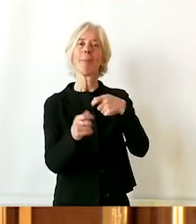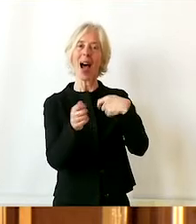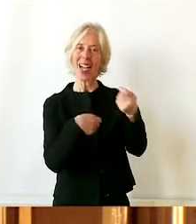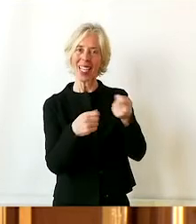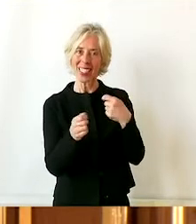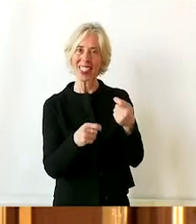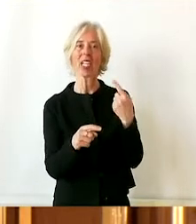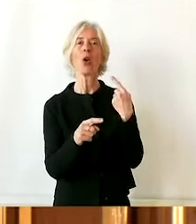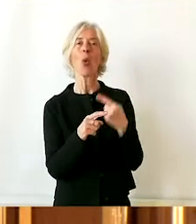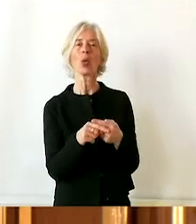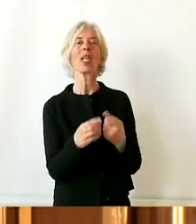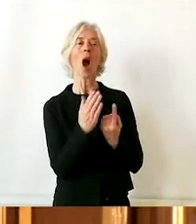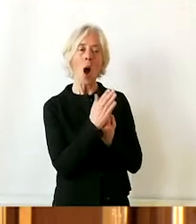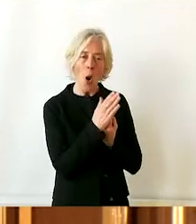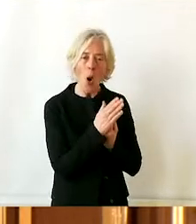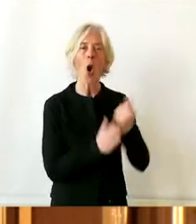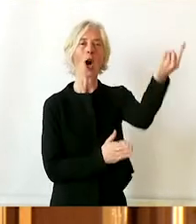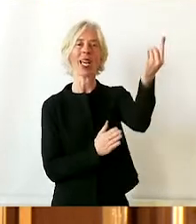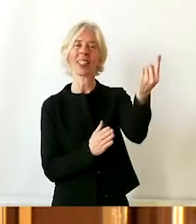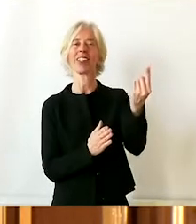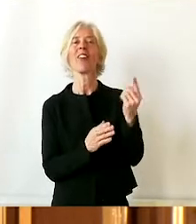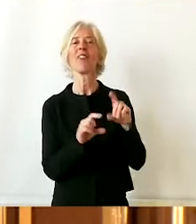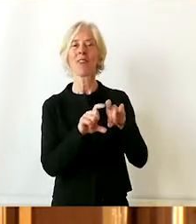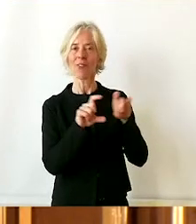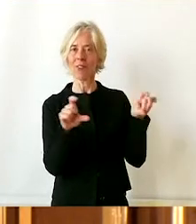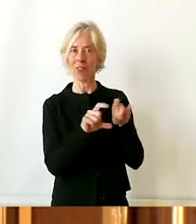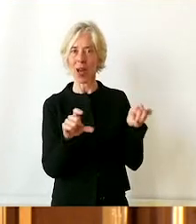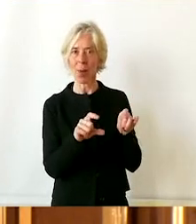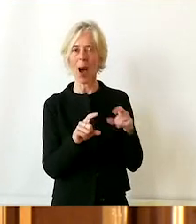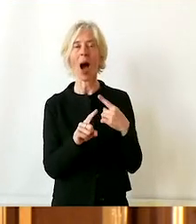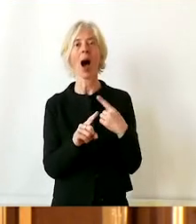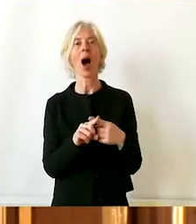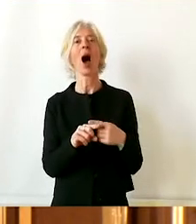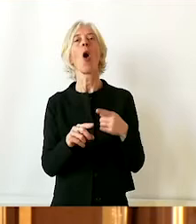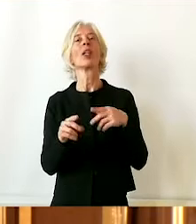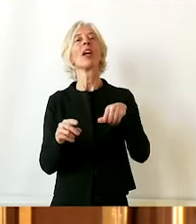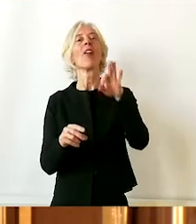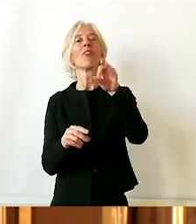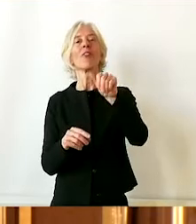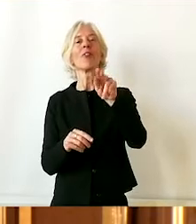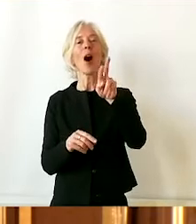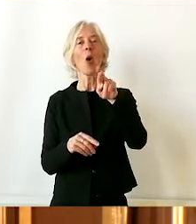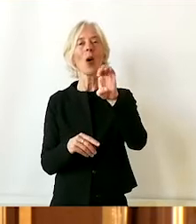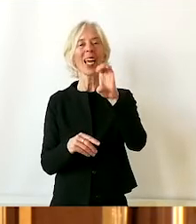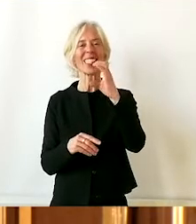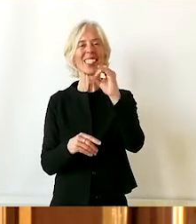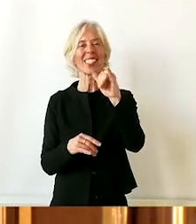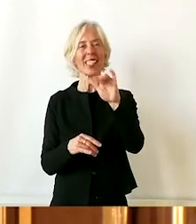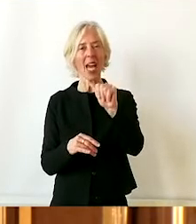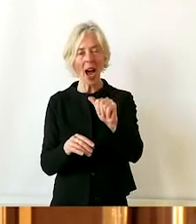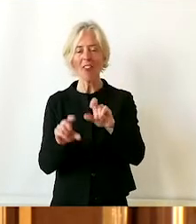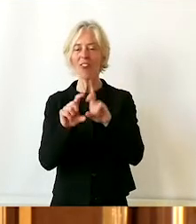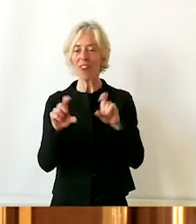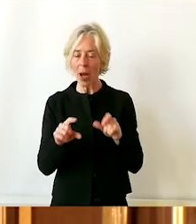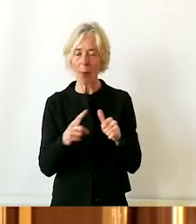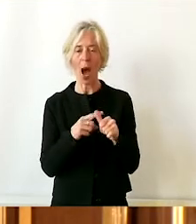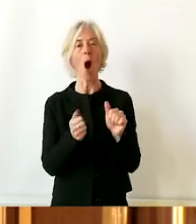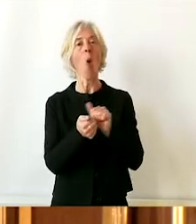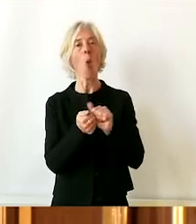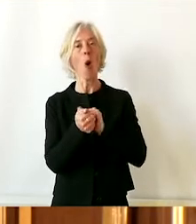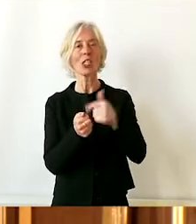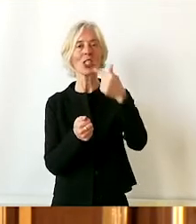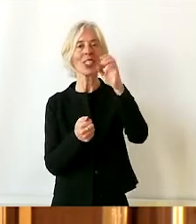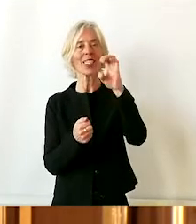Mannhardt, Standardleiter der VRSIA, Bernhard Huber, Leitung integrierte Managementsysteme der WashTec AG und